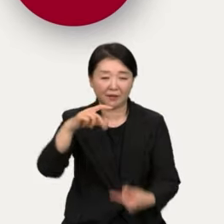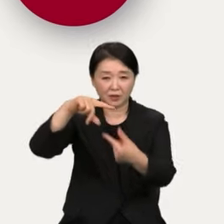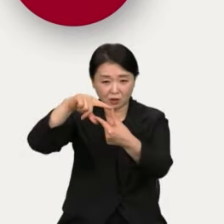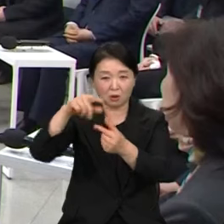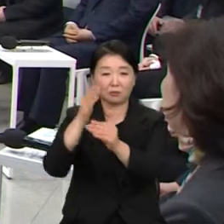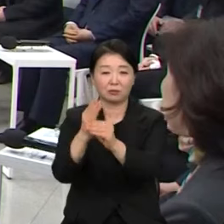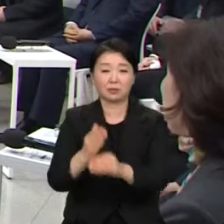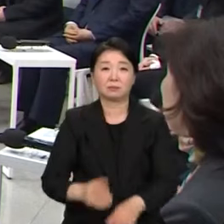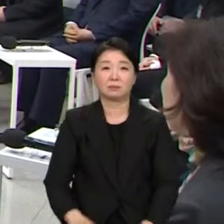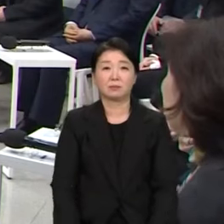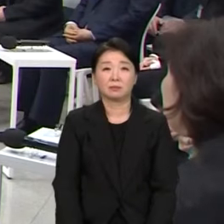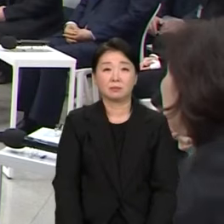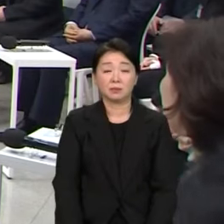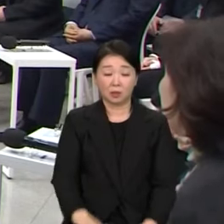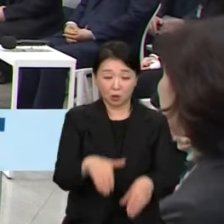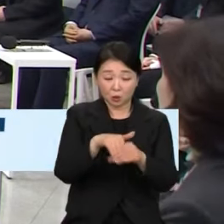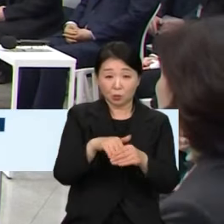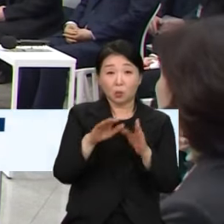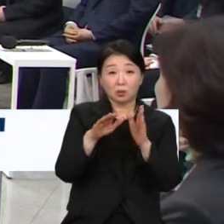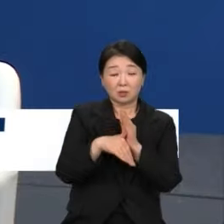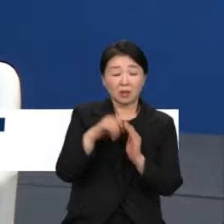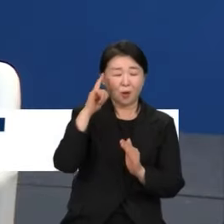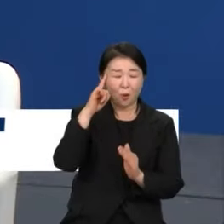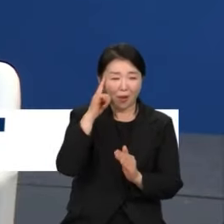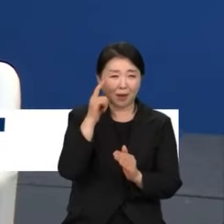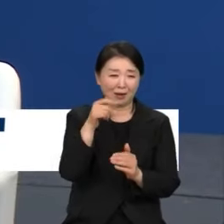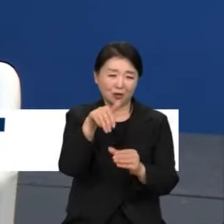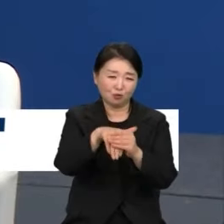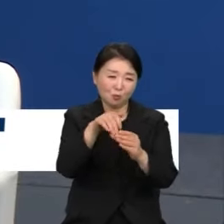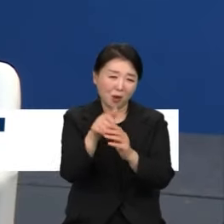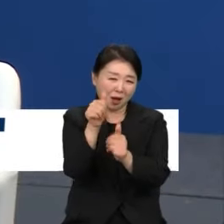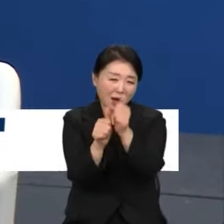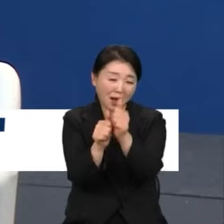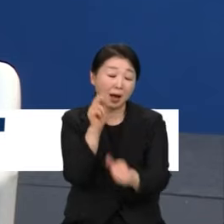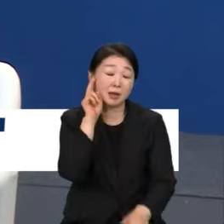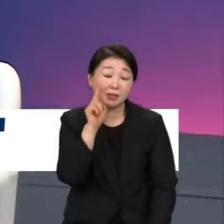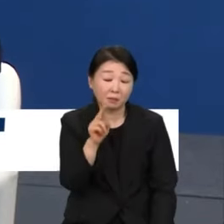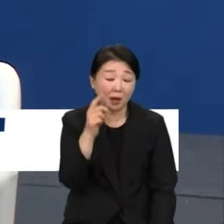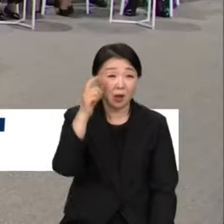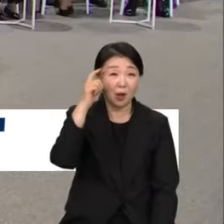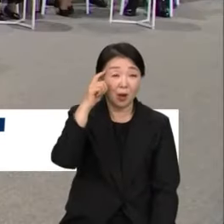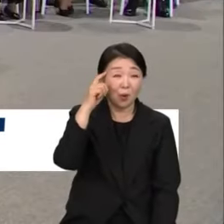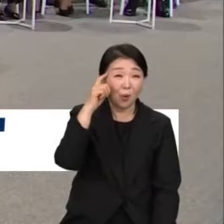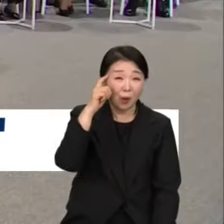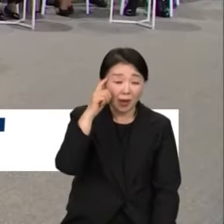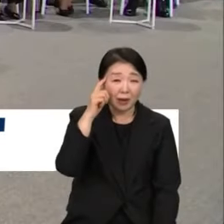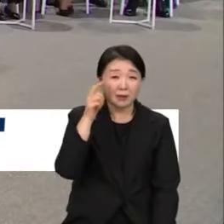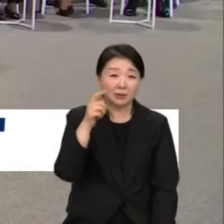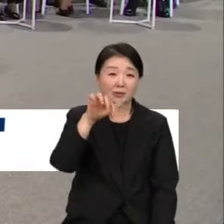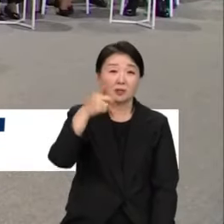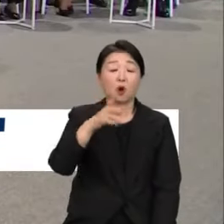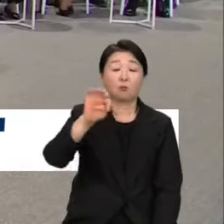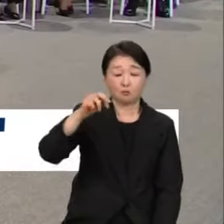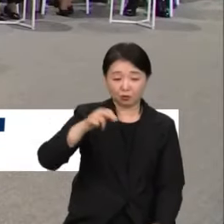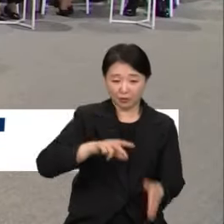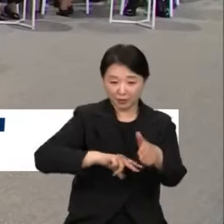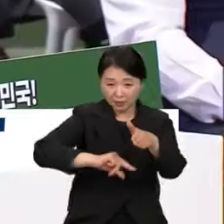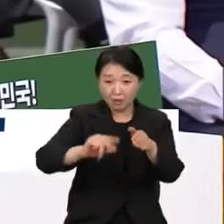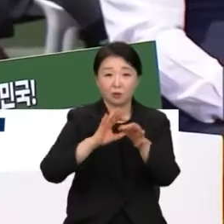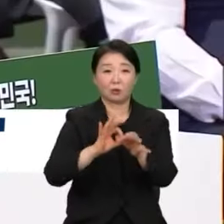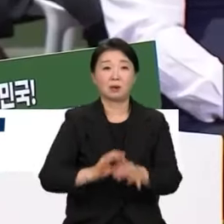영남입니다. 총선에서 최대 격전지가 될 이른바 경부선 벨트에 집중됐습니다.